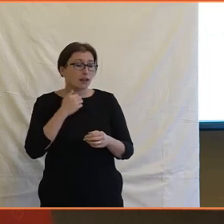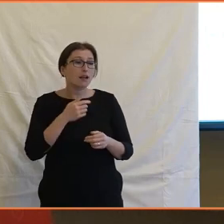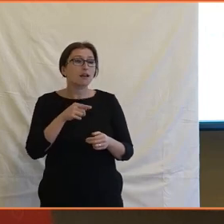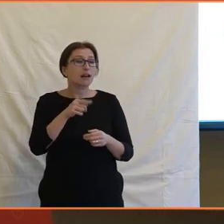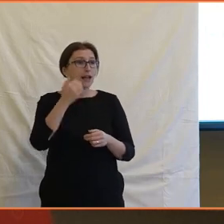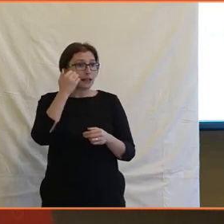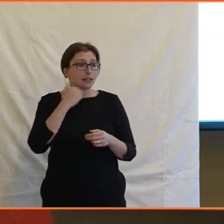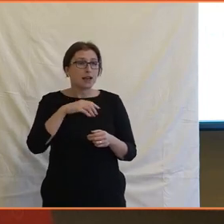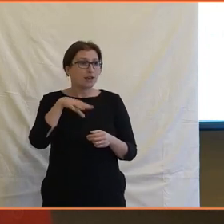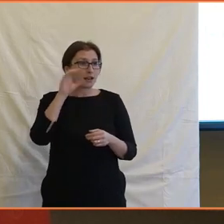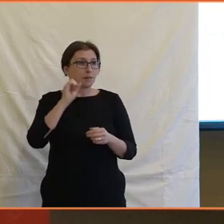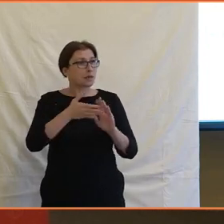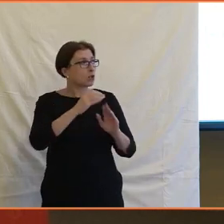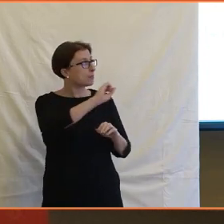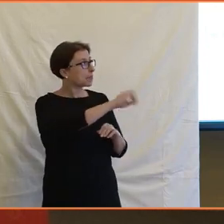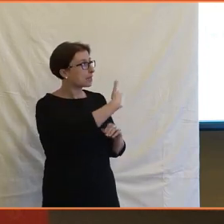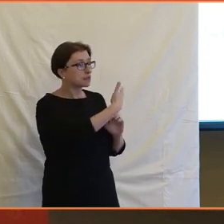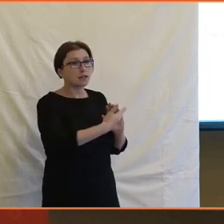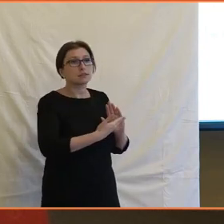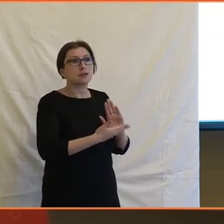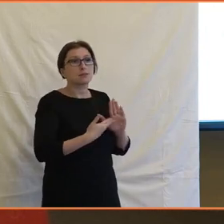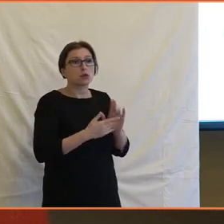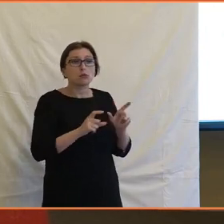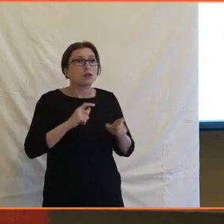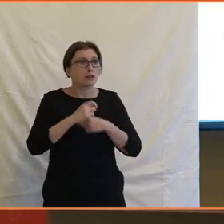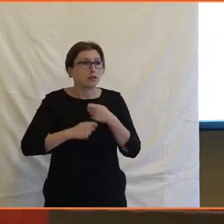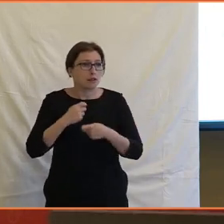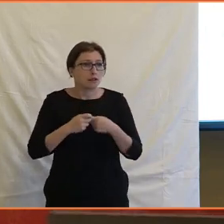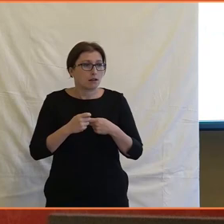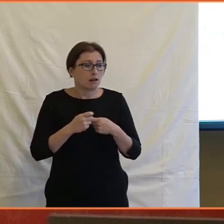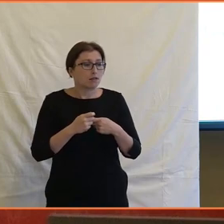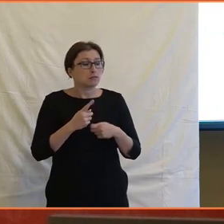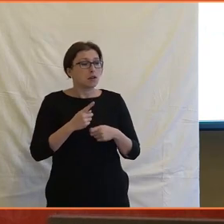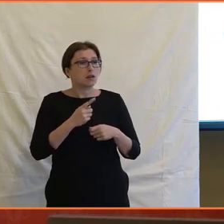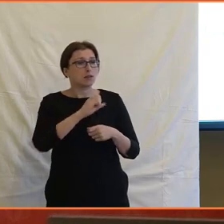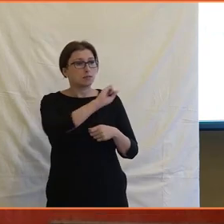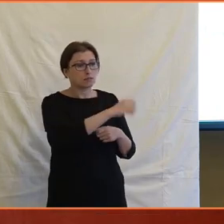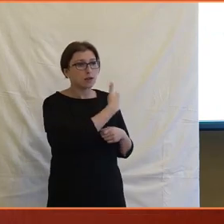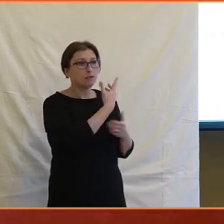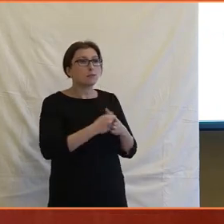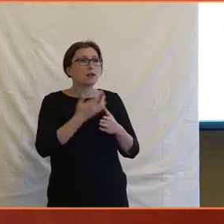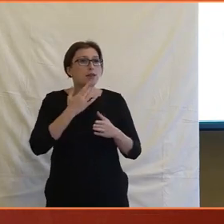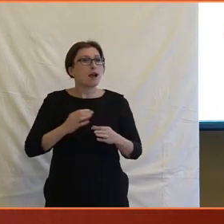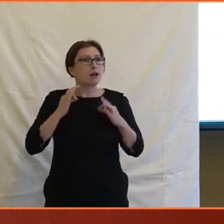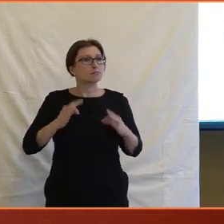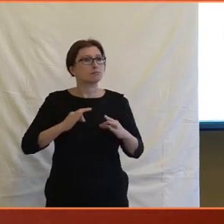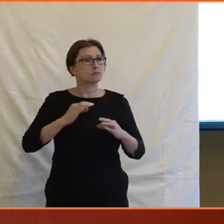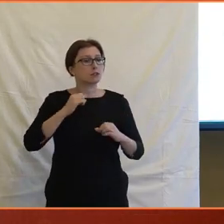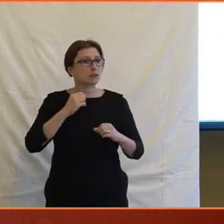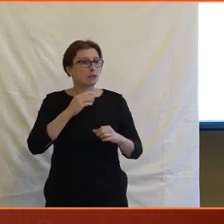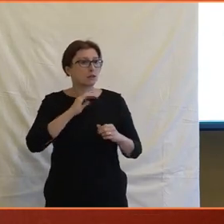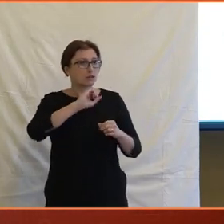nechápou, k čemu mají dělat třeba prezentaci, protože neprezentujou, tak logicky se nezlepšují v